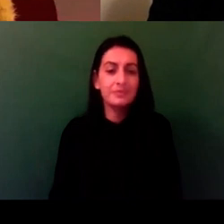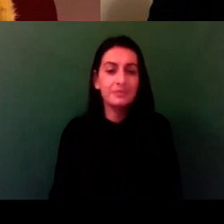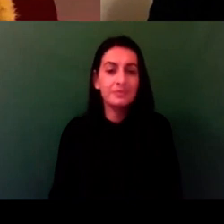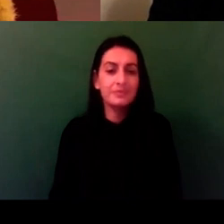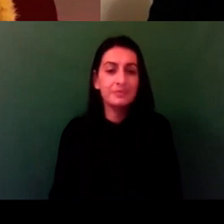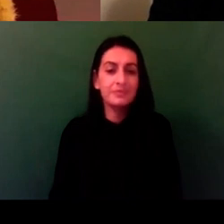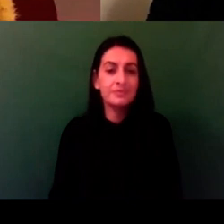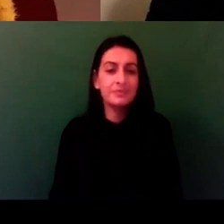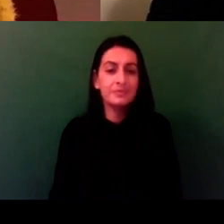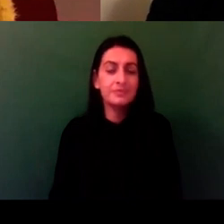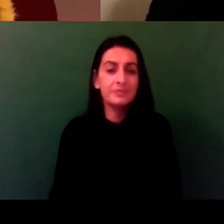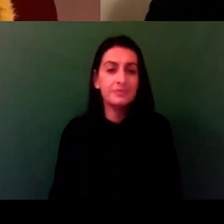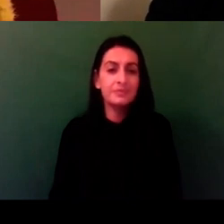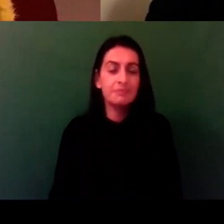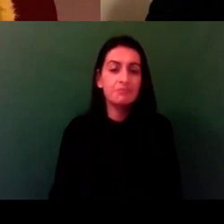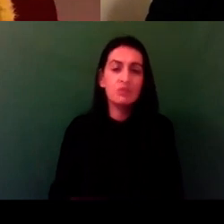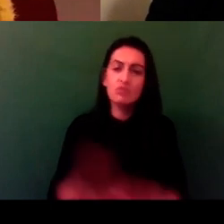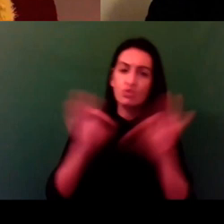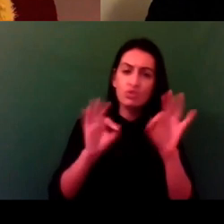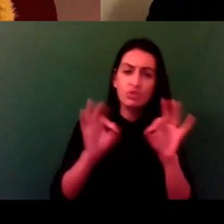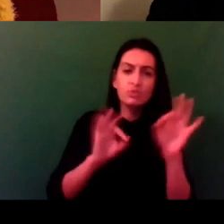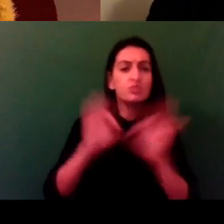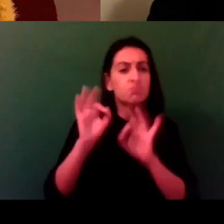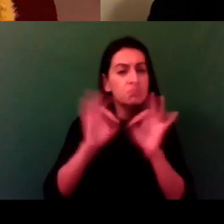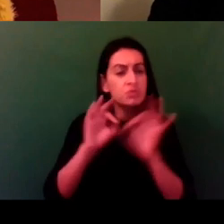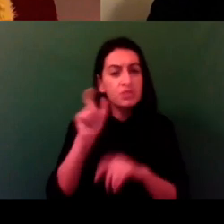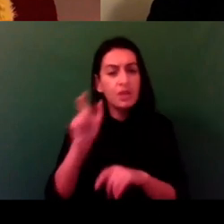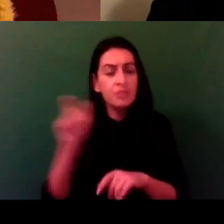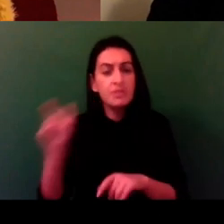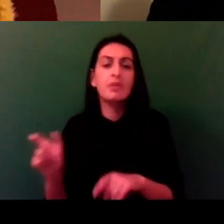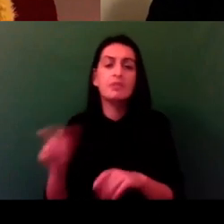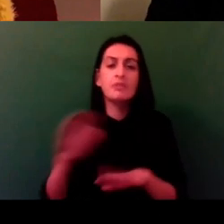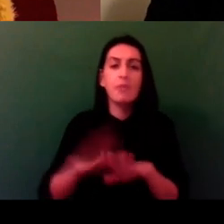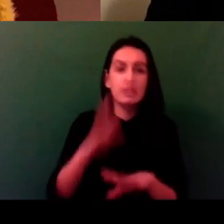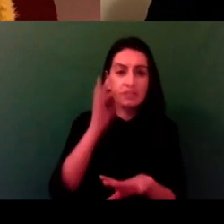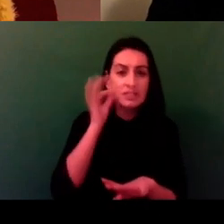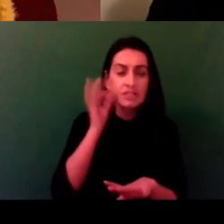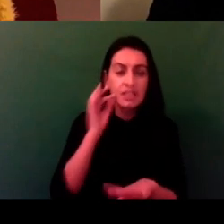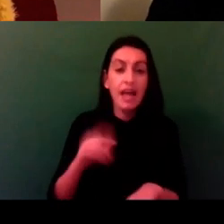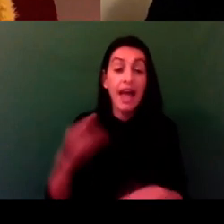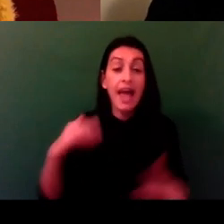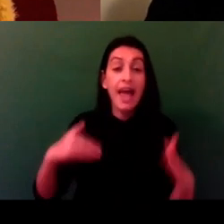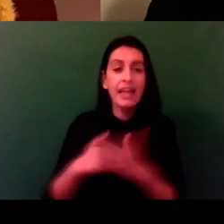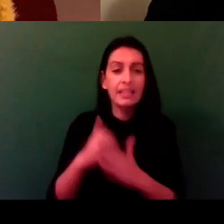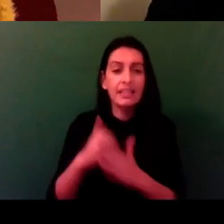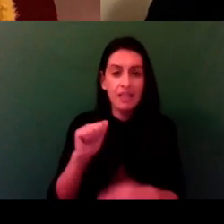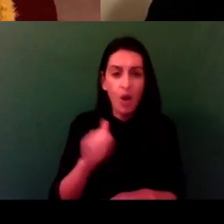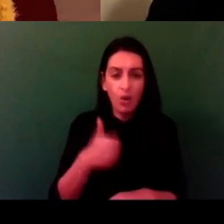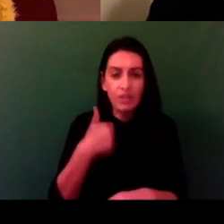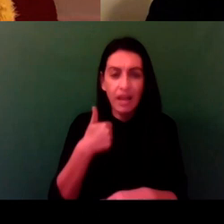tasarımcılar, mimarlar ya da o tür bir bilginin sahibi kişilerin en önemli silahlarından birisi oluyor bu temsil araçları bir